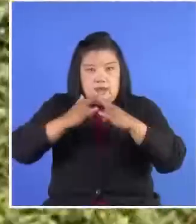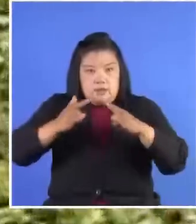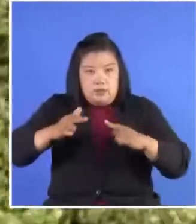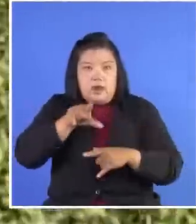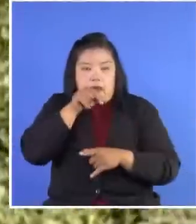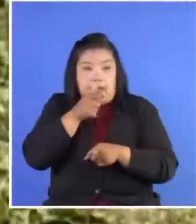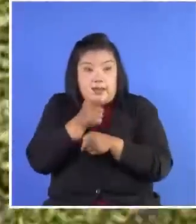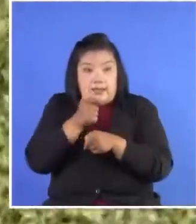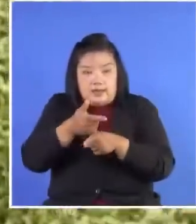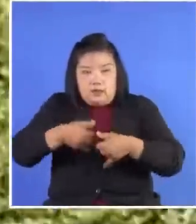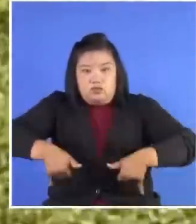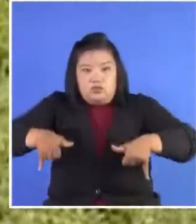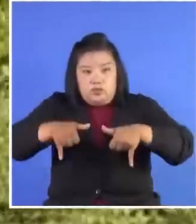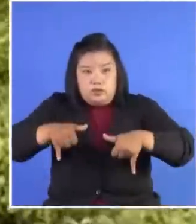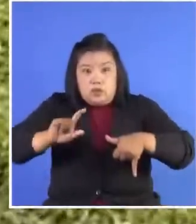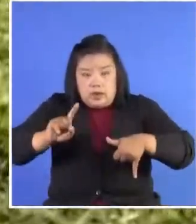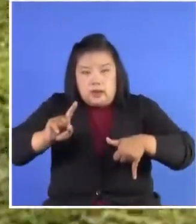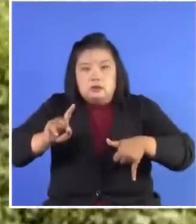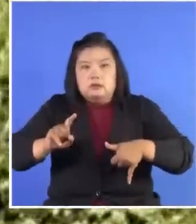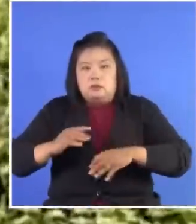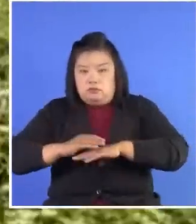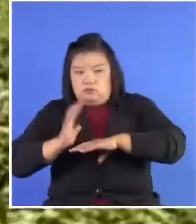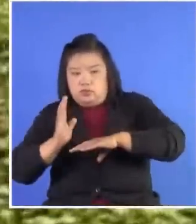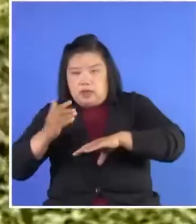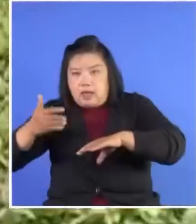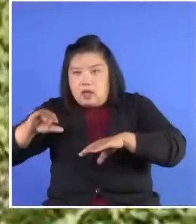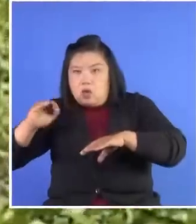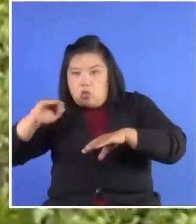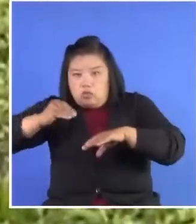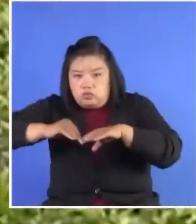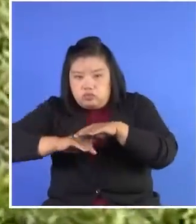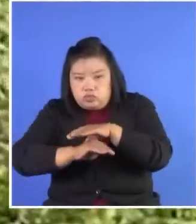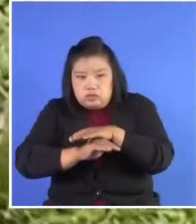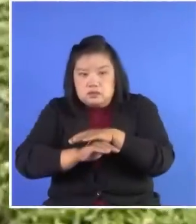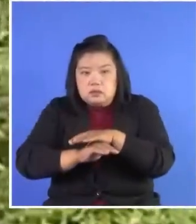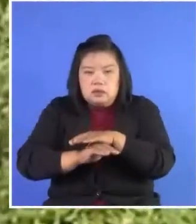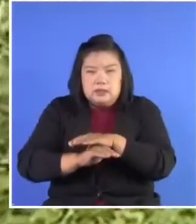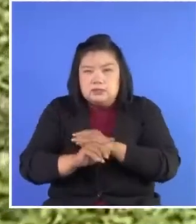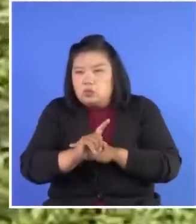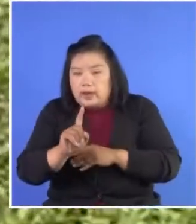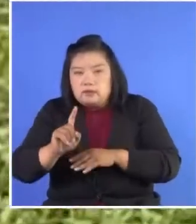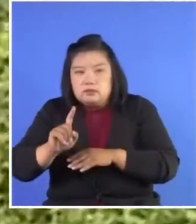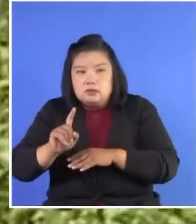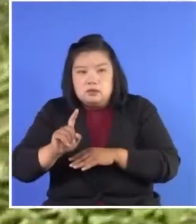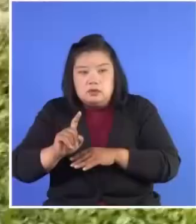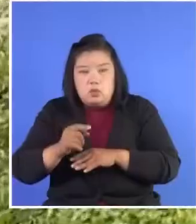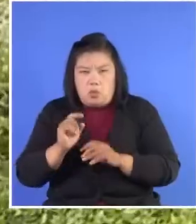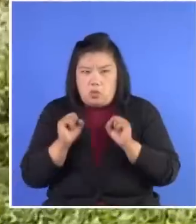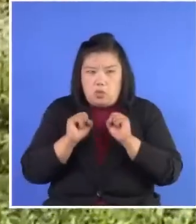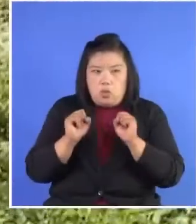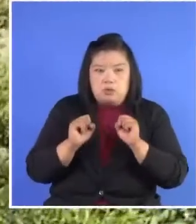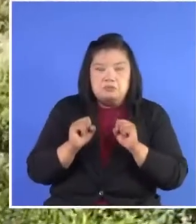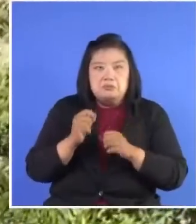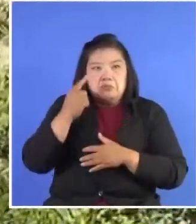มันเลื้อยซุกหนีอยู่ใต้กระเบื้องค่ะอยู่ข้างศาลพระภูมินะคะเจ้าหน้าที่ช่วยกันค้นหาด้วยความระมัดระวังเพราะกลัวไงคือด้วยความที่